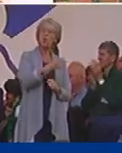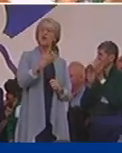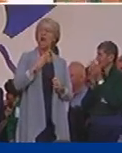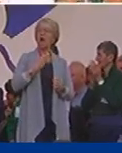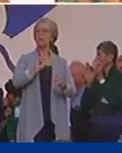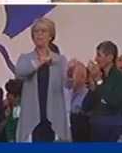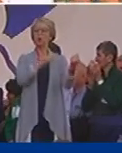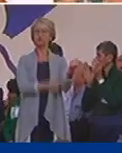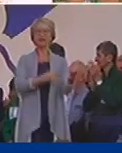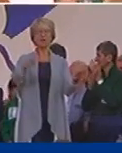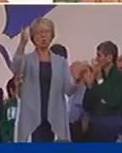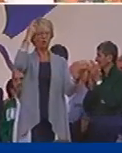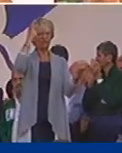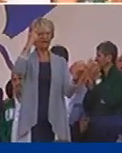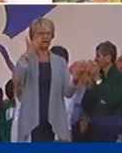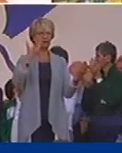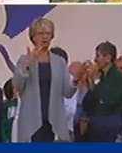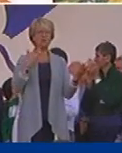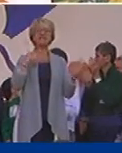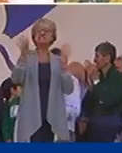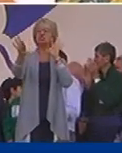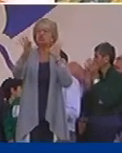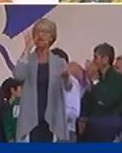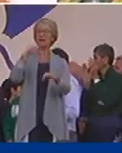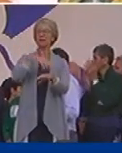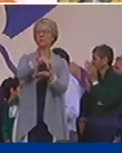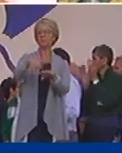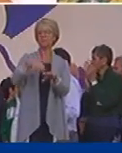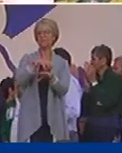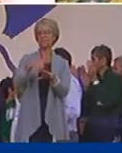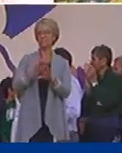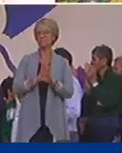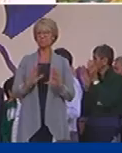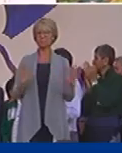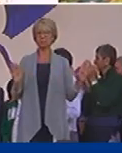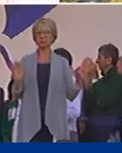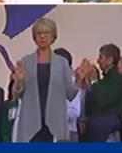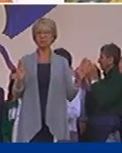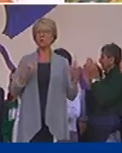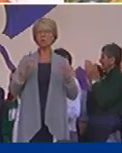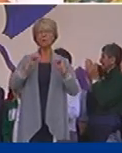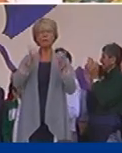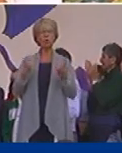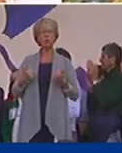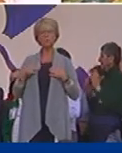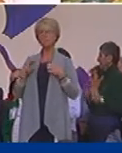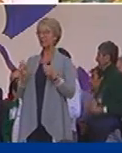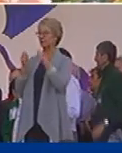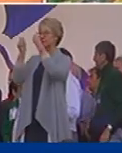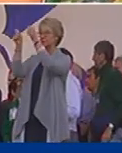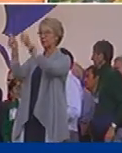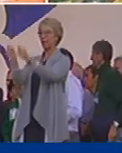governo e si sceglie ai ministri. Non deve essere una pen di abiti.